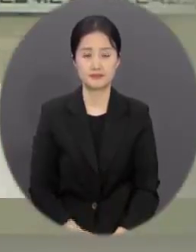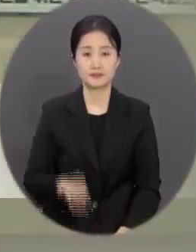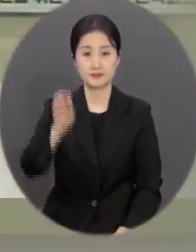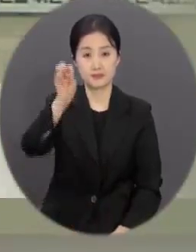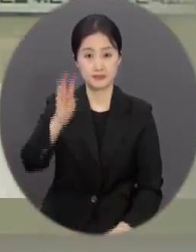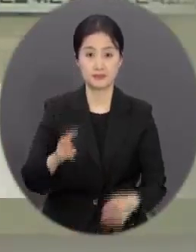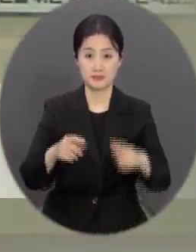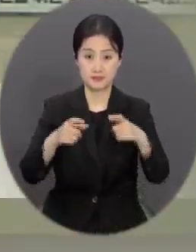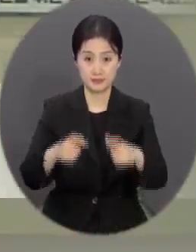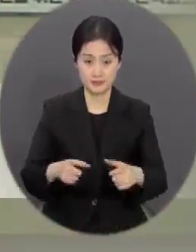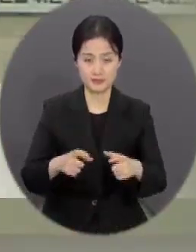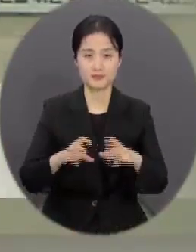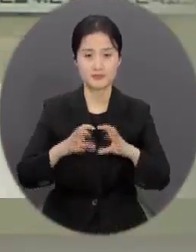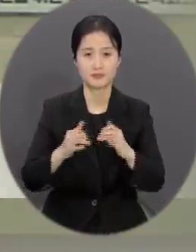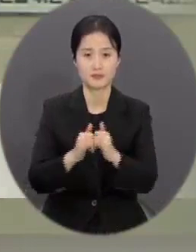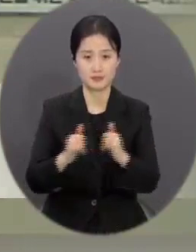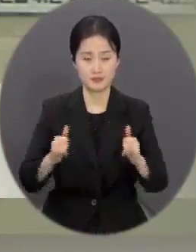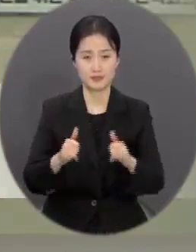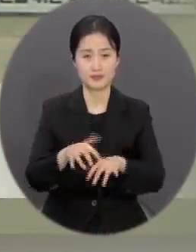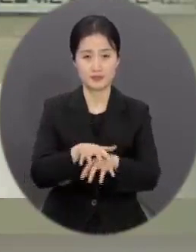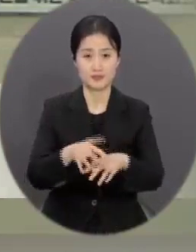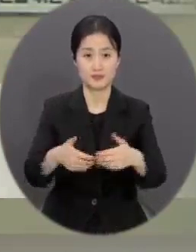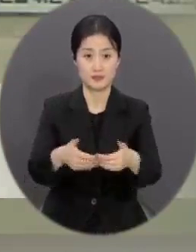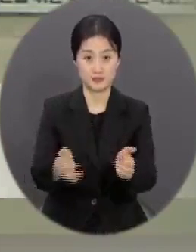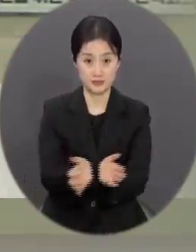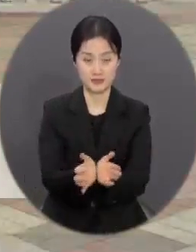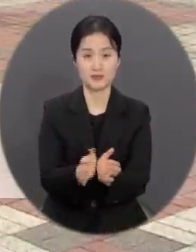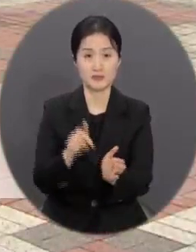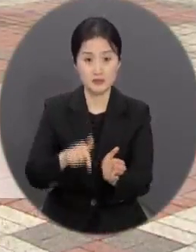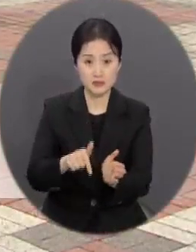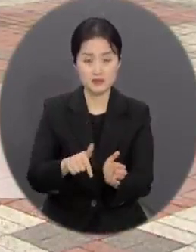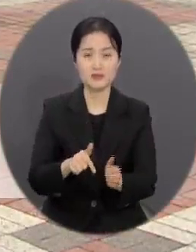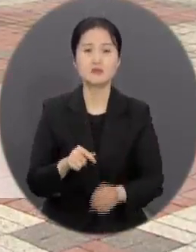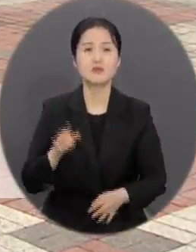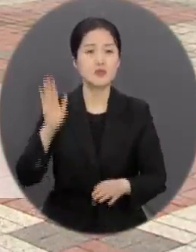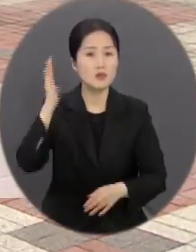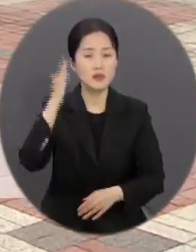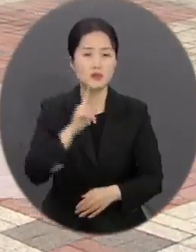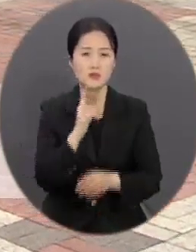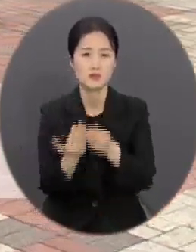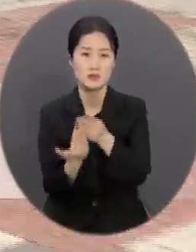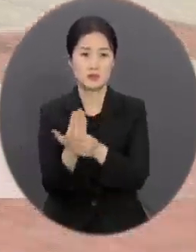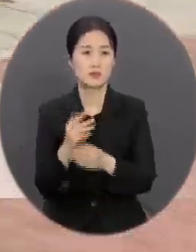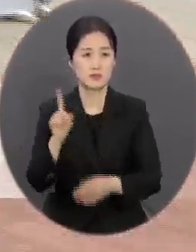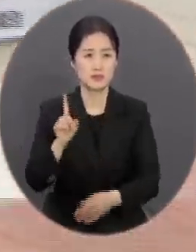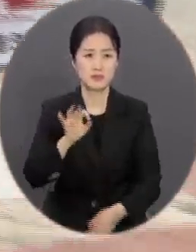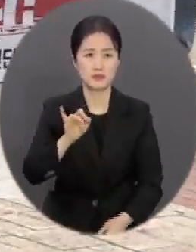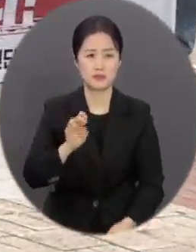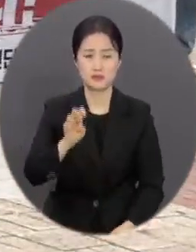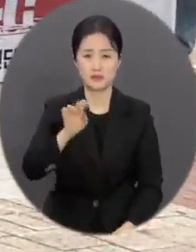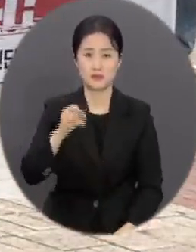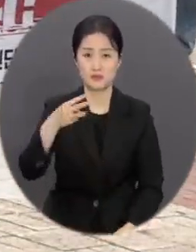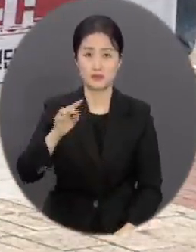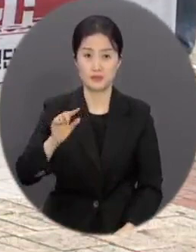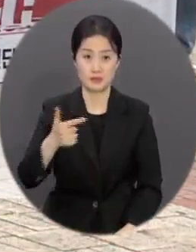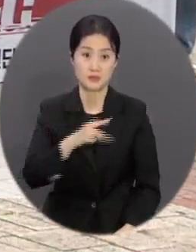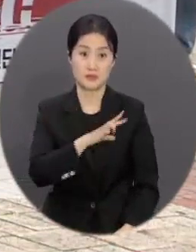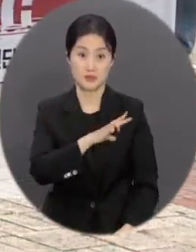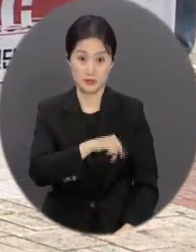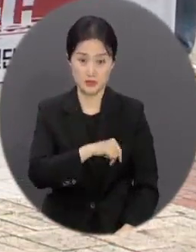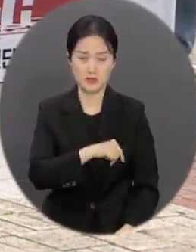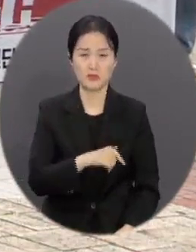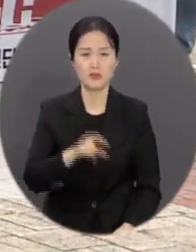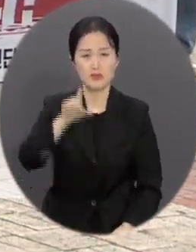광주 지역 시민사회단체가 개인회사 법인카드 사용 적절성 논란이 일고 있는 임미란 광주시 의원의